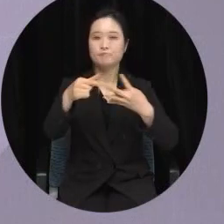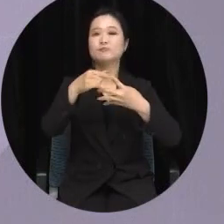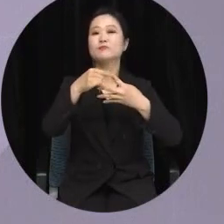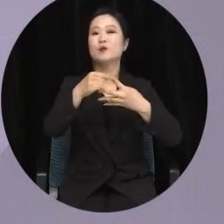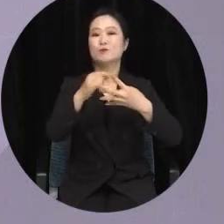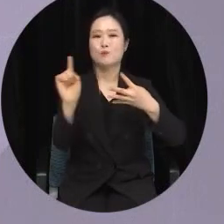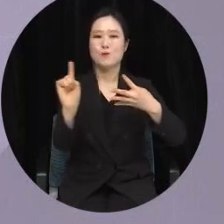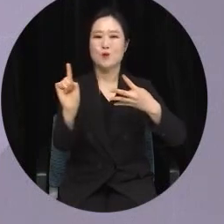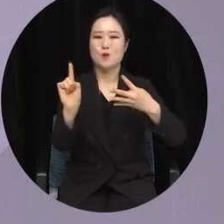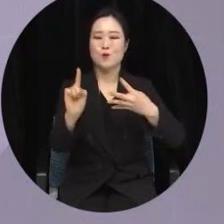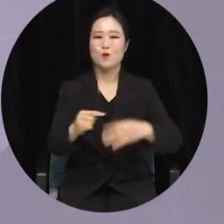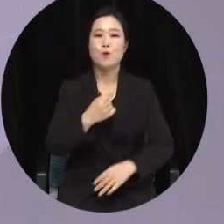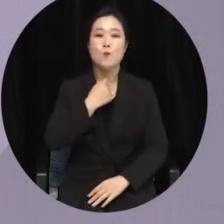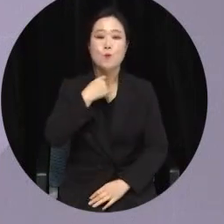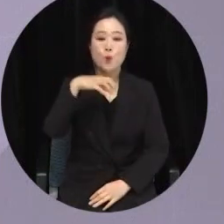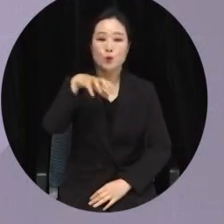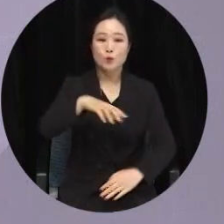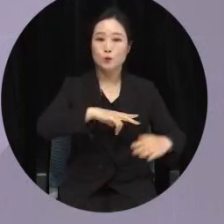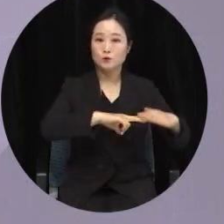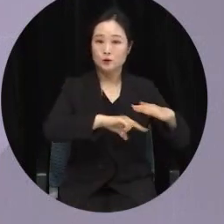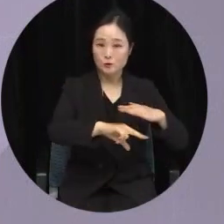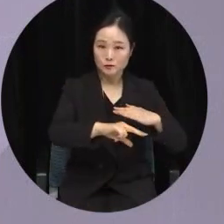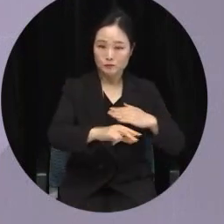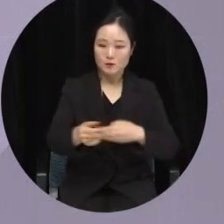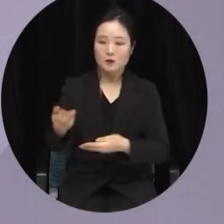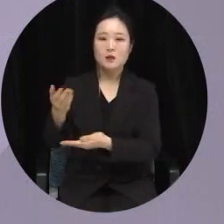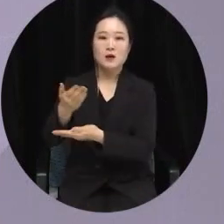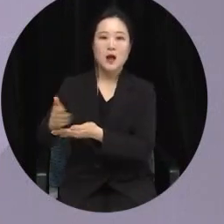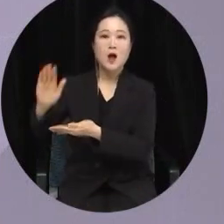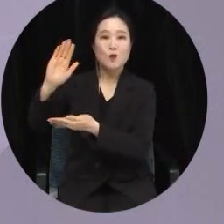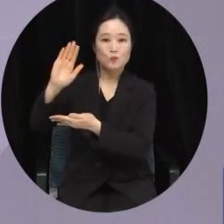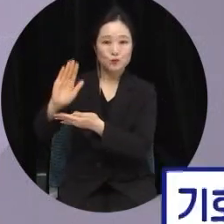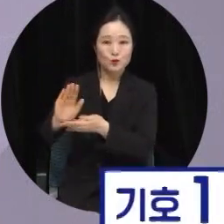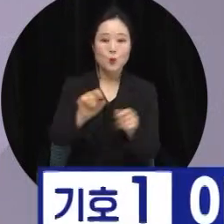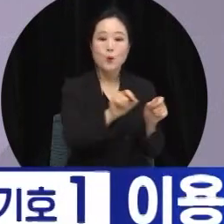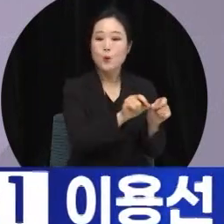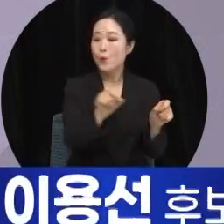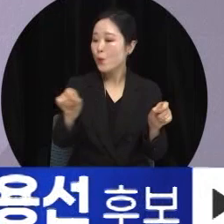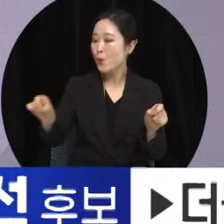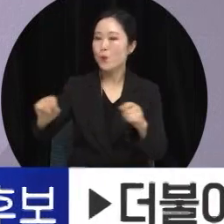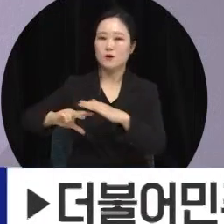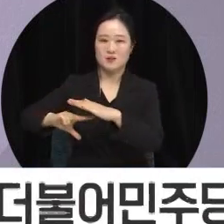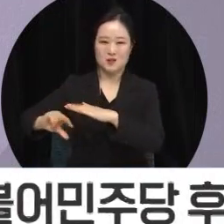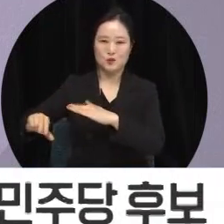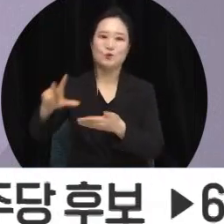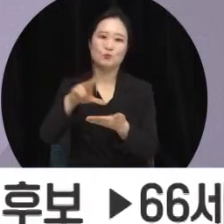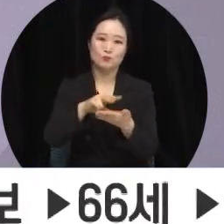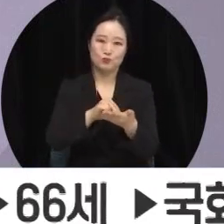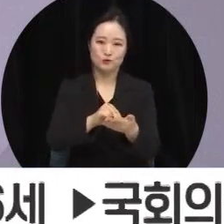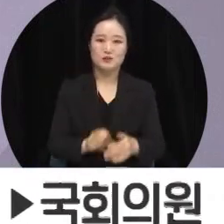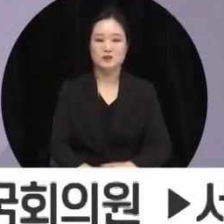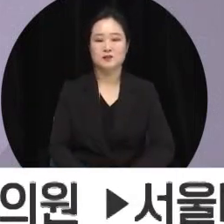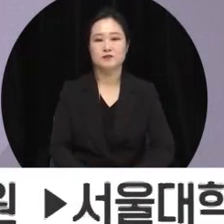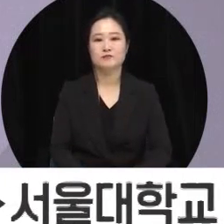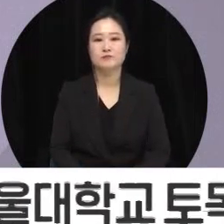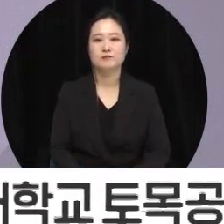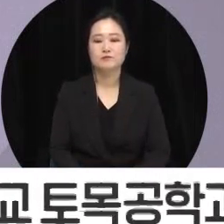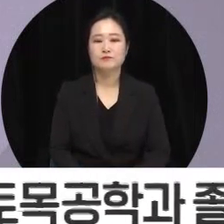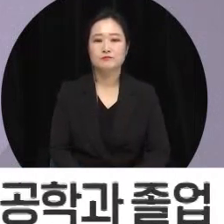번째는 목동선 강북행단선과 같은 지하철 문제입니다. 이것은 아까도 자세히